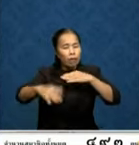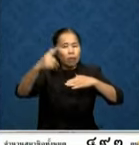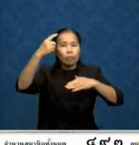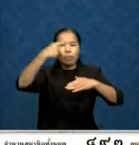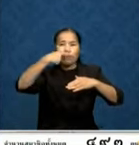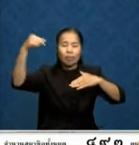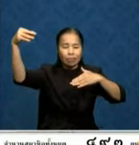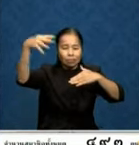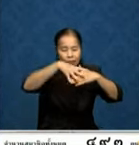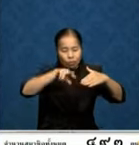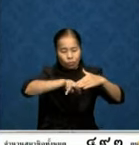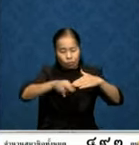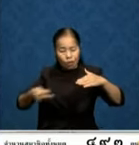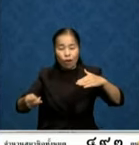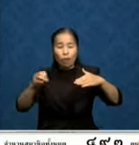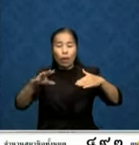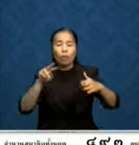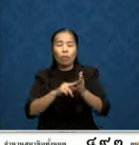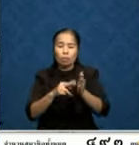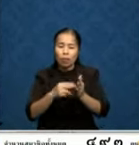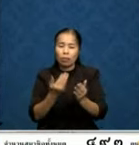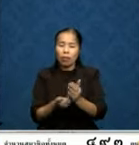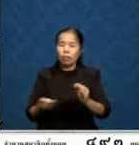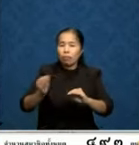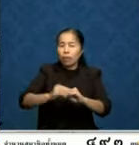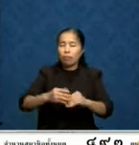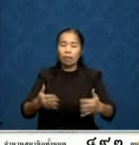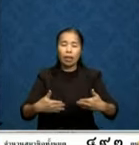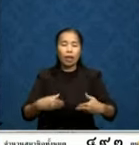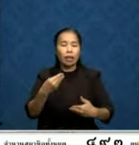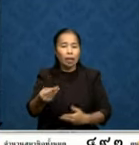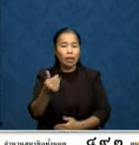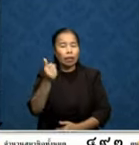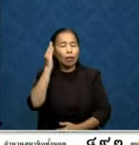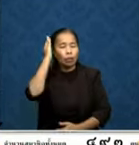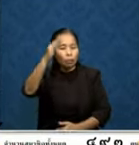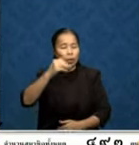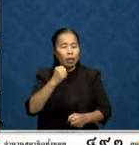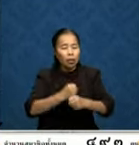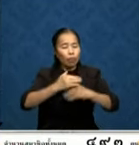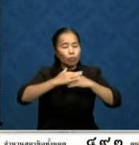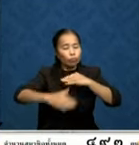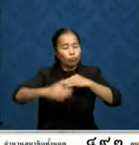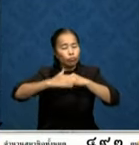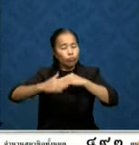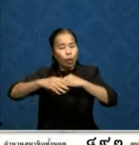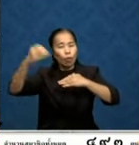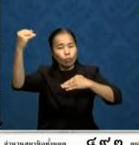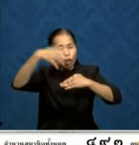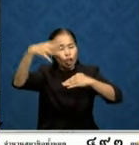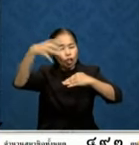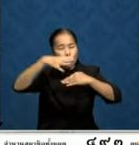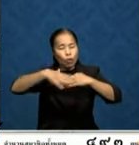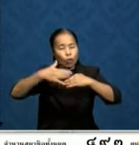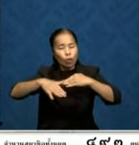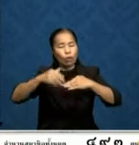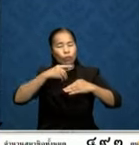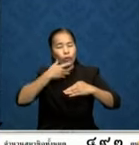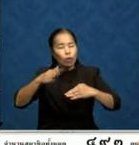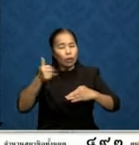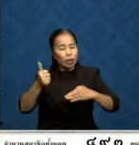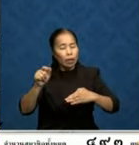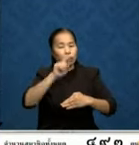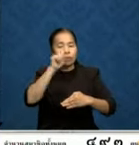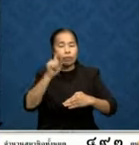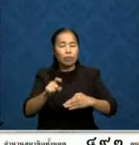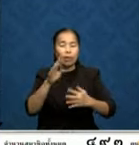างนึงที่จะสามารถเพิ่มรายได้แล้วก็เพิ่มแรงจูงใจให้คนเนี่ยติดโซล่ารูฟท็อปบนหลังคาตัวเองมากขึ้นคำถามมันอยู่ที่ว่า